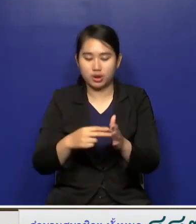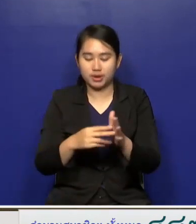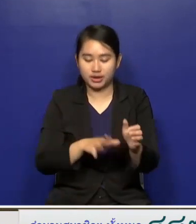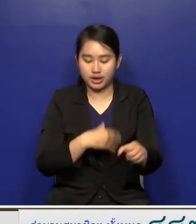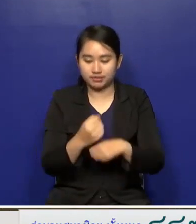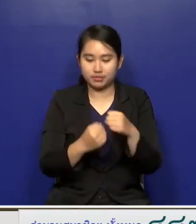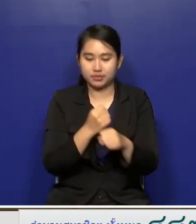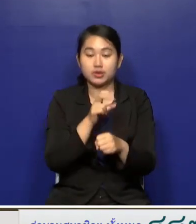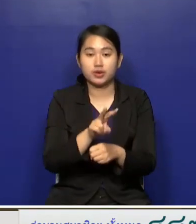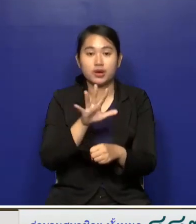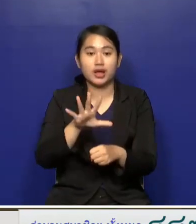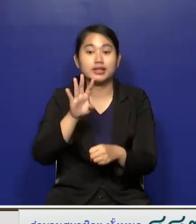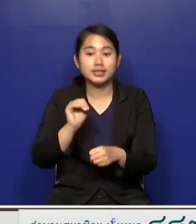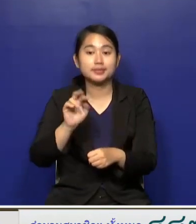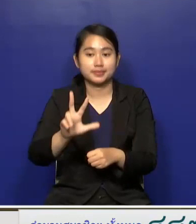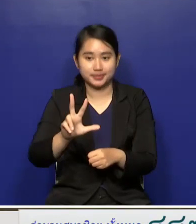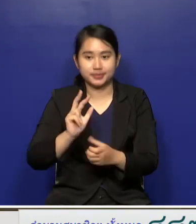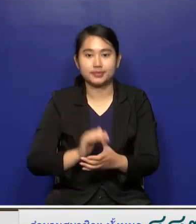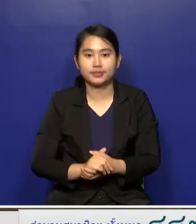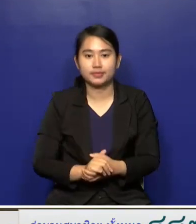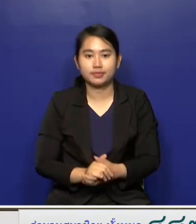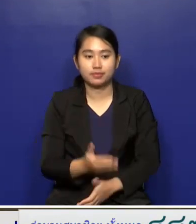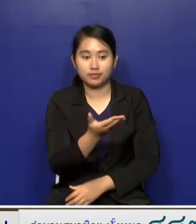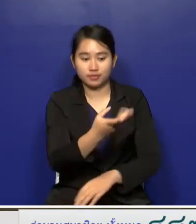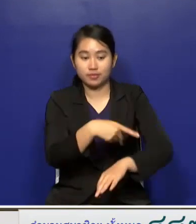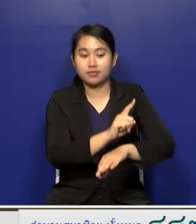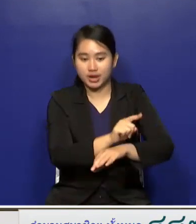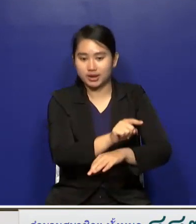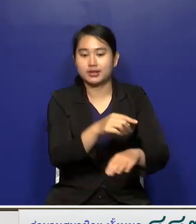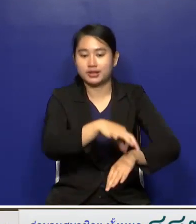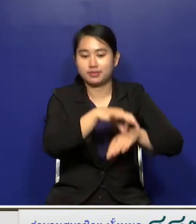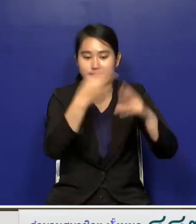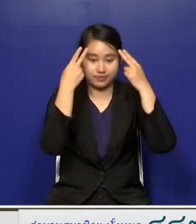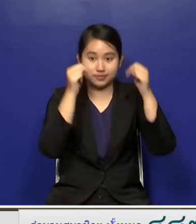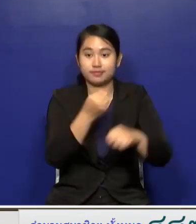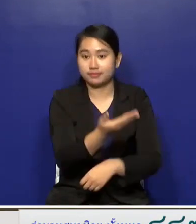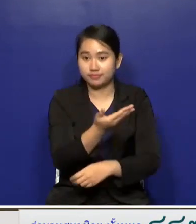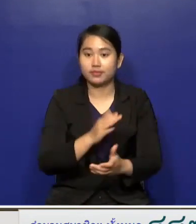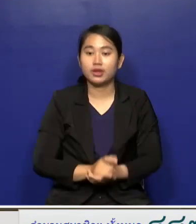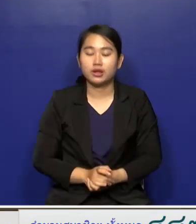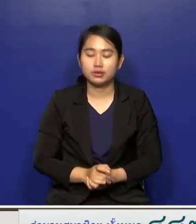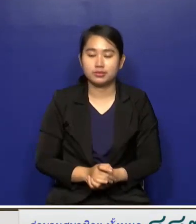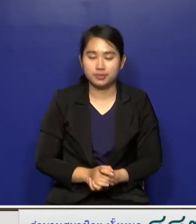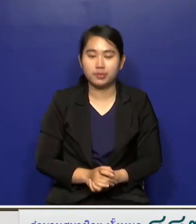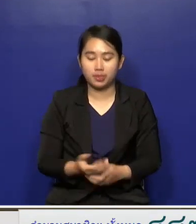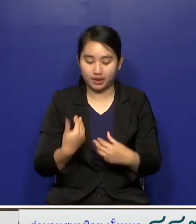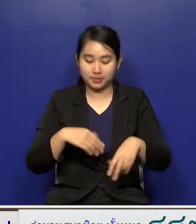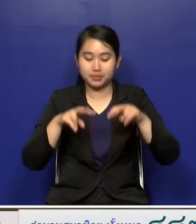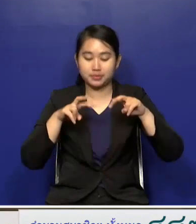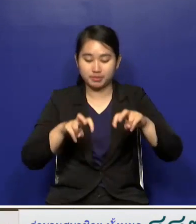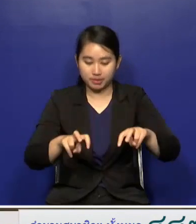2543ในสมัยที่ท่านประธานสภาเป็นนายกรัฐมนตรีก็ได้มีการศึกษาเรื่อง